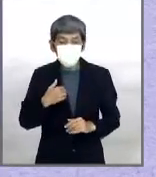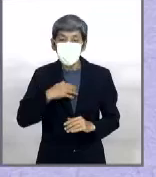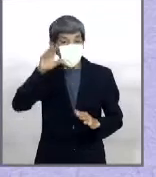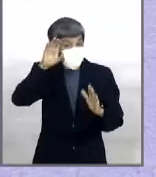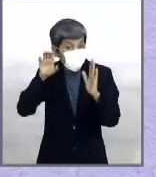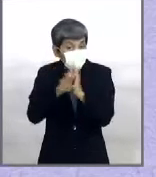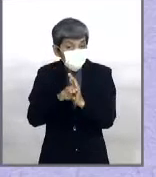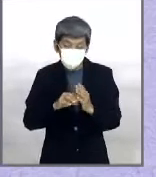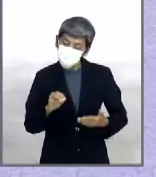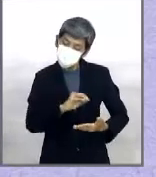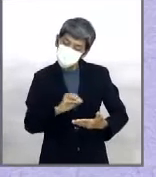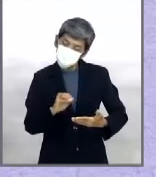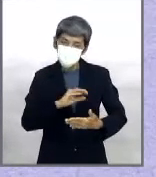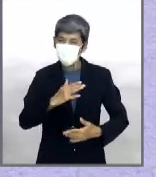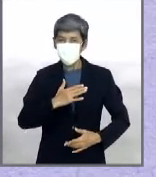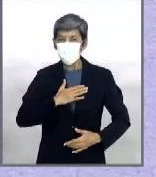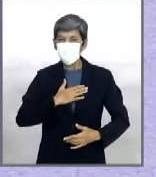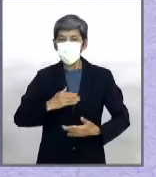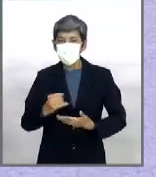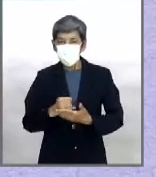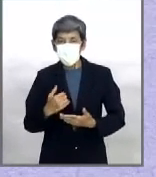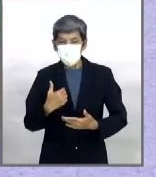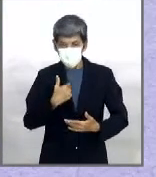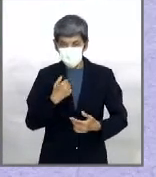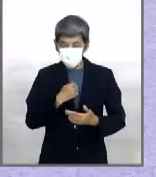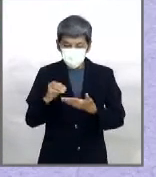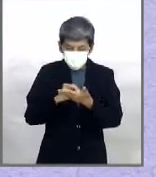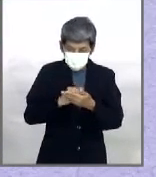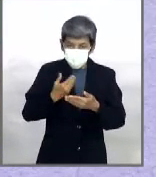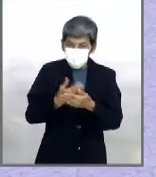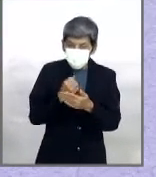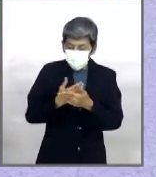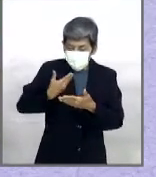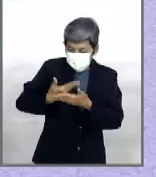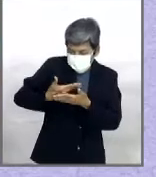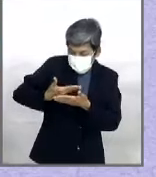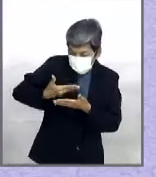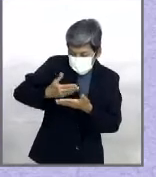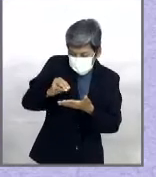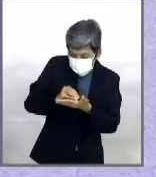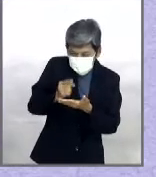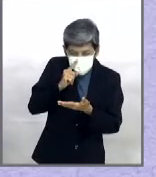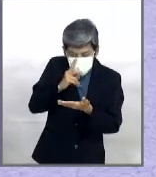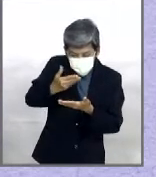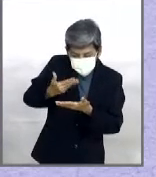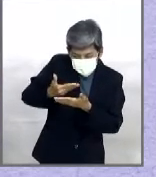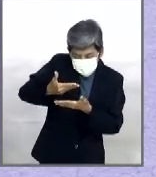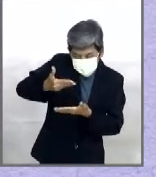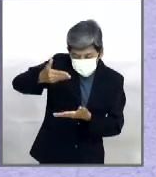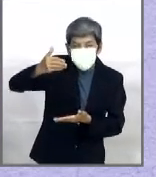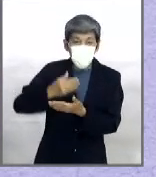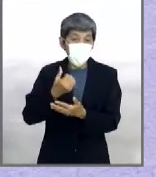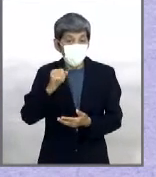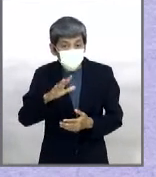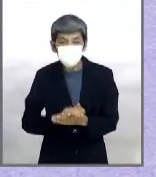1รูปเนี่ยเขาจะวาดครั้งเดียวจบใช่ป่ะแต่บางรูปของตะวันเนี่ยวาดทับลงไปถึง15ครั้ง20ครั้งหรอกป่ะคือเอาสุขเฮ้ย